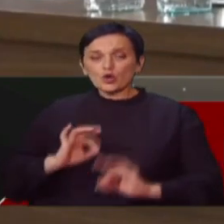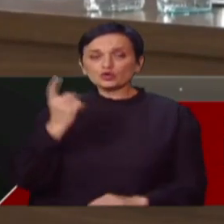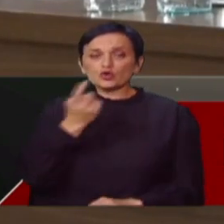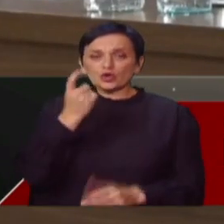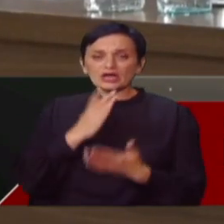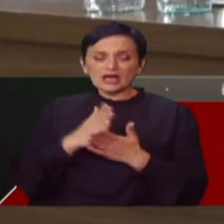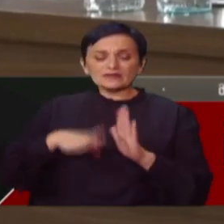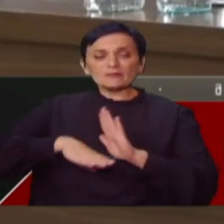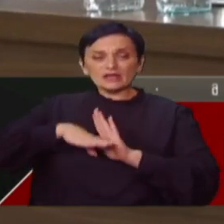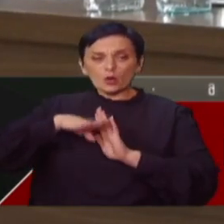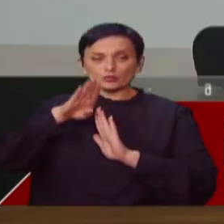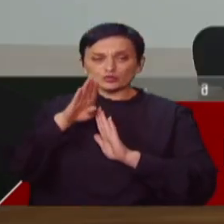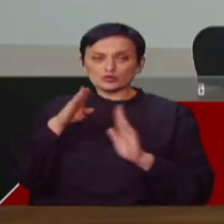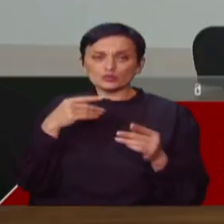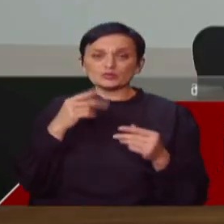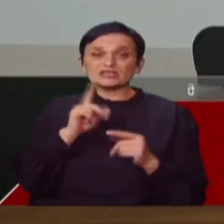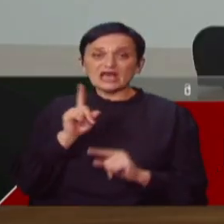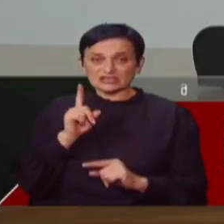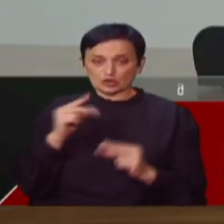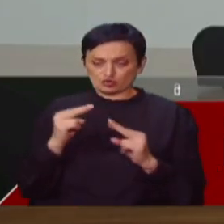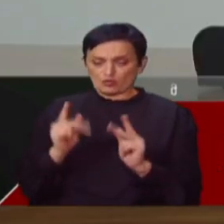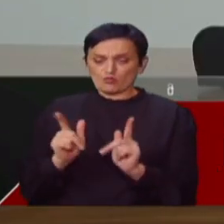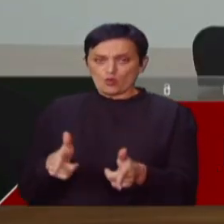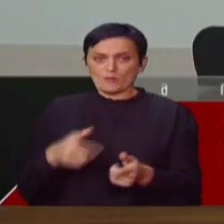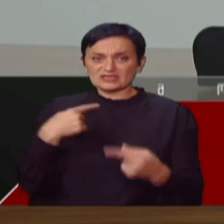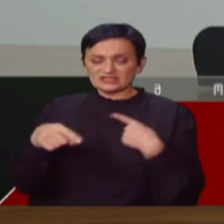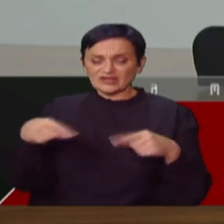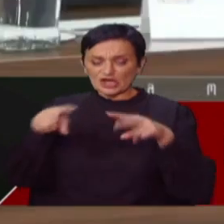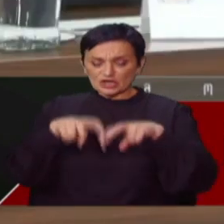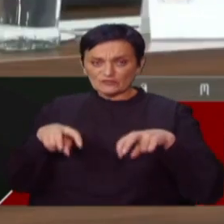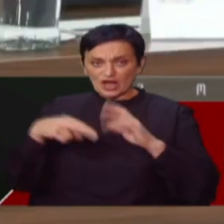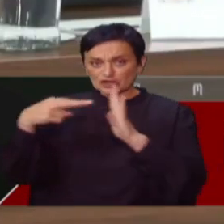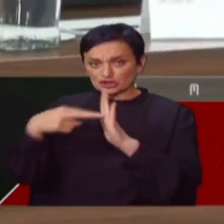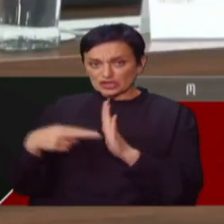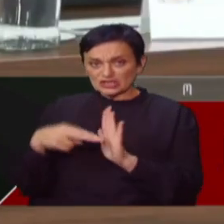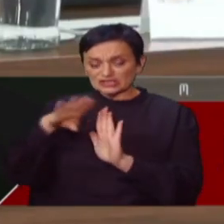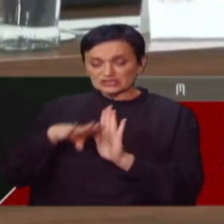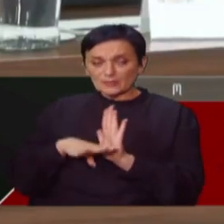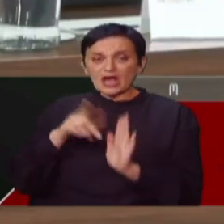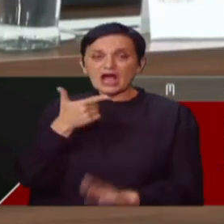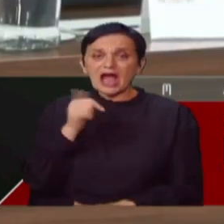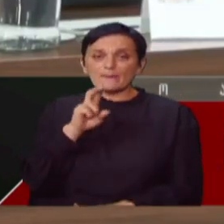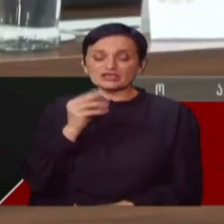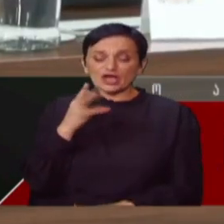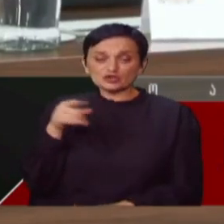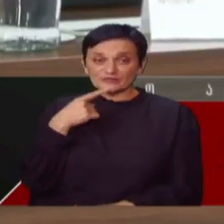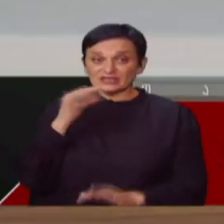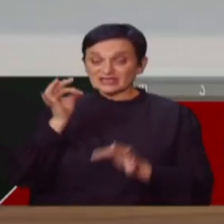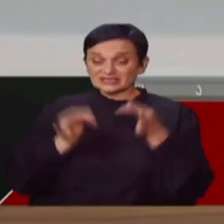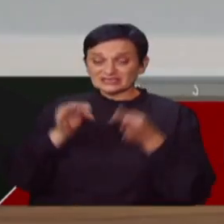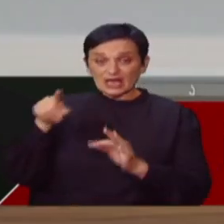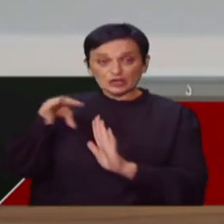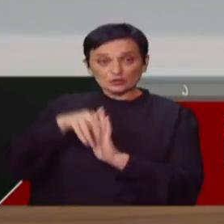არის გაუმჯობესებული სხვადასხვა რასაც მოწმობს სხვადასხვა კვლევები და შეფასების სისტემები გიორგი გაპიტაშვილის თქმით